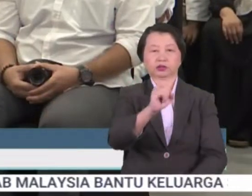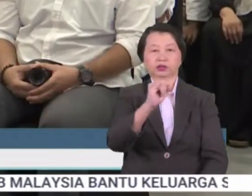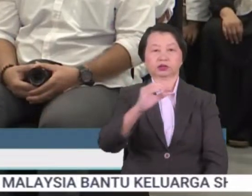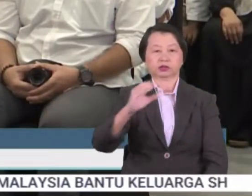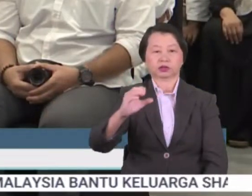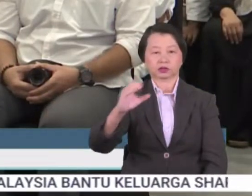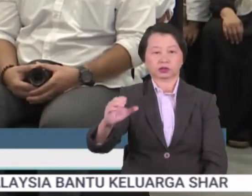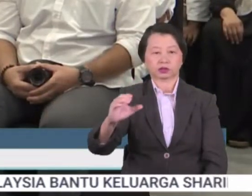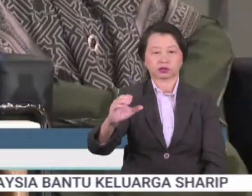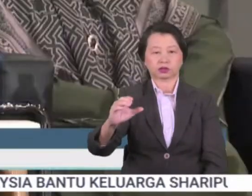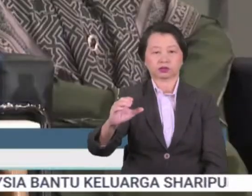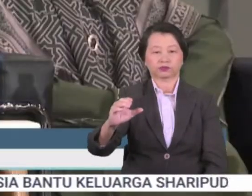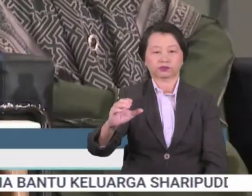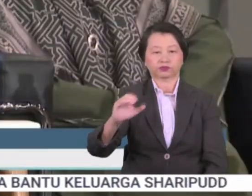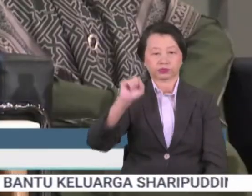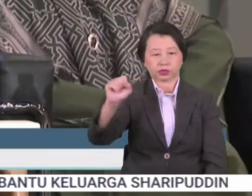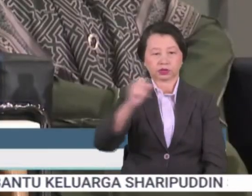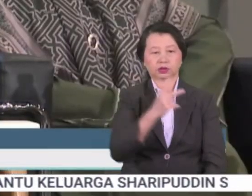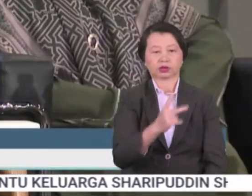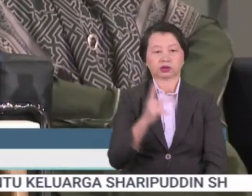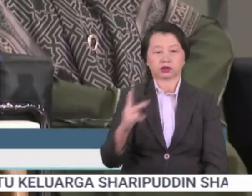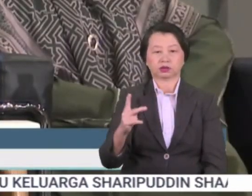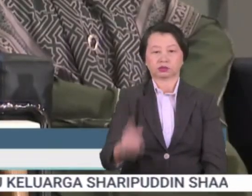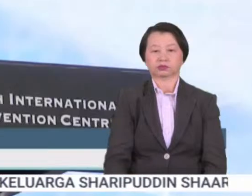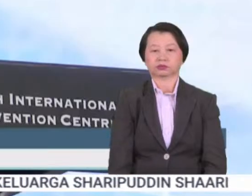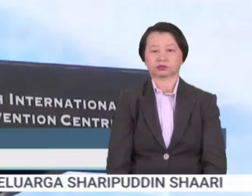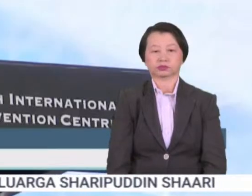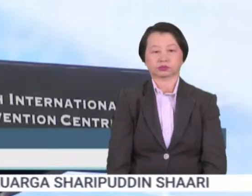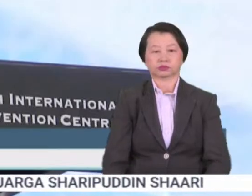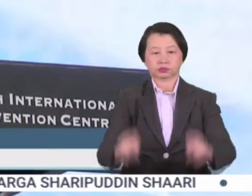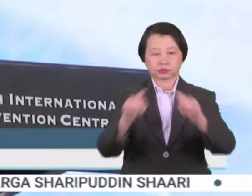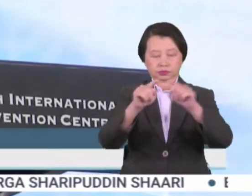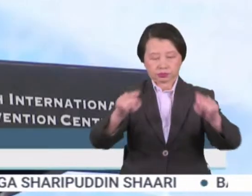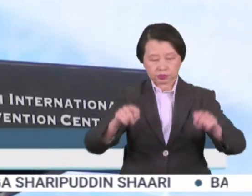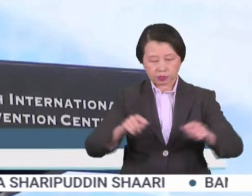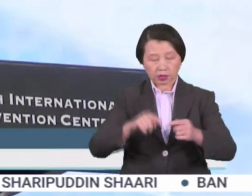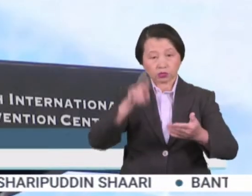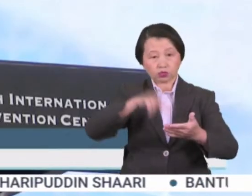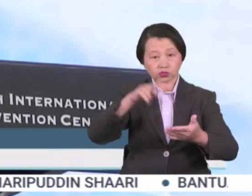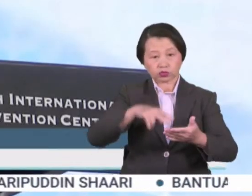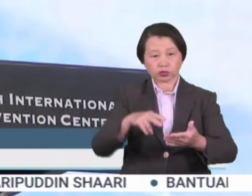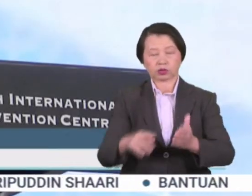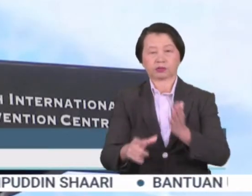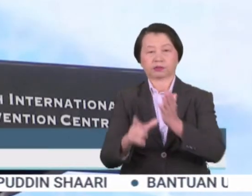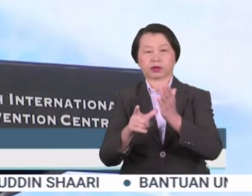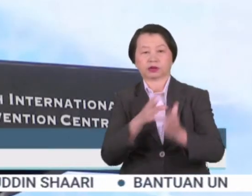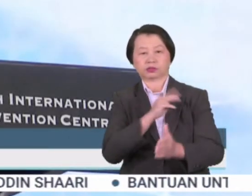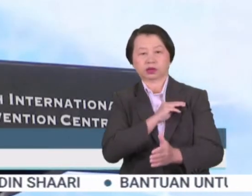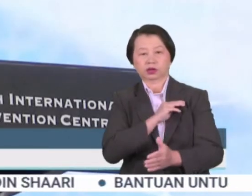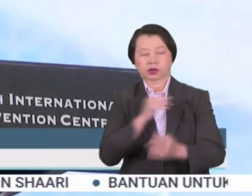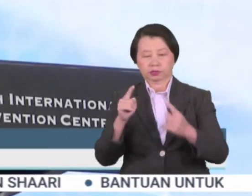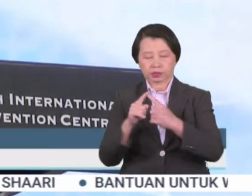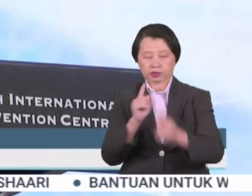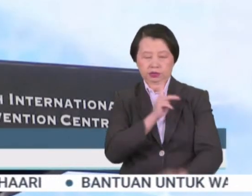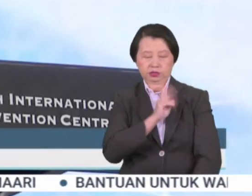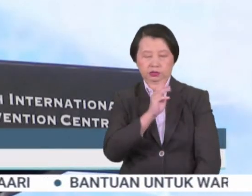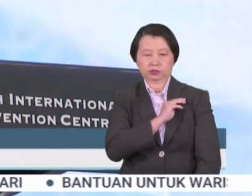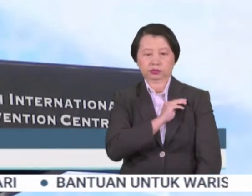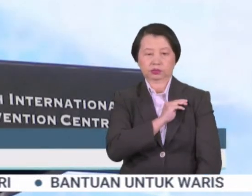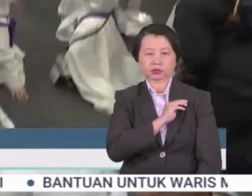antarabangsa Sabah sicc di Kota Kinabalu teks ucapannya disampaikan pembantu menteri kepada ketua